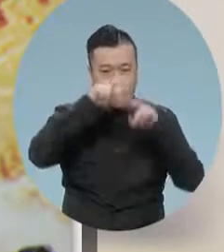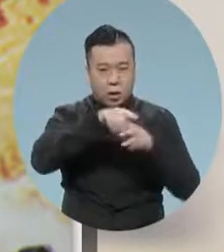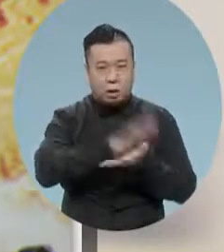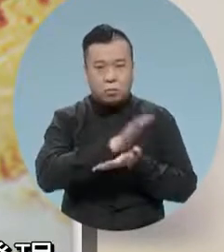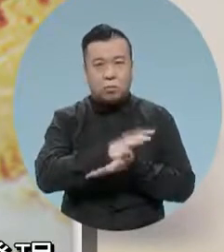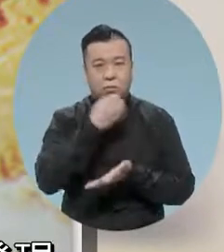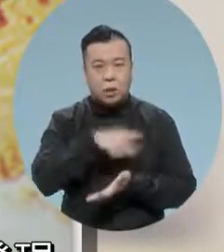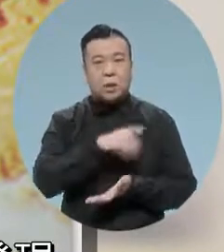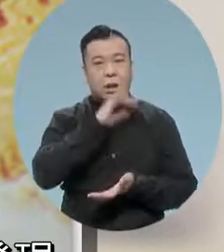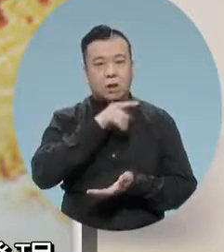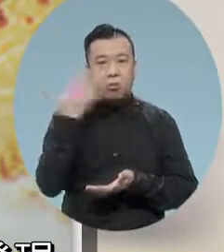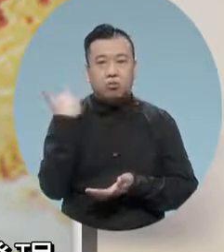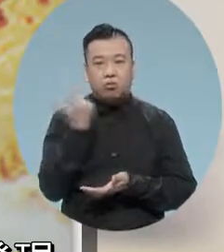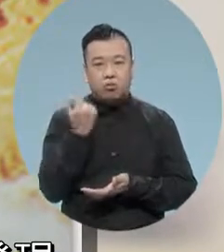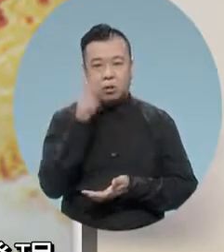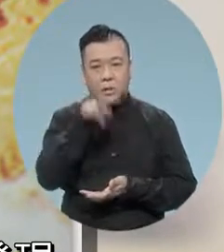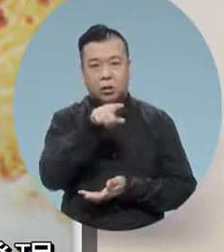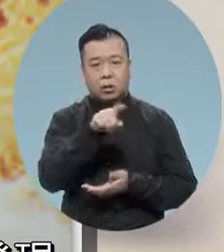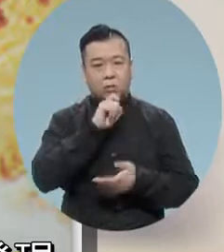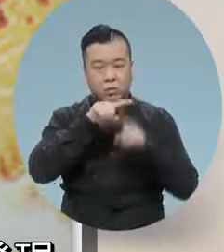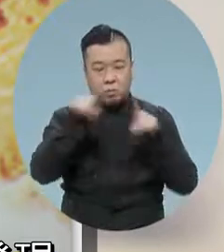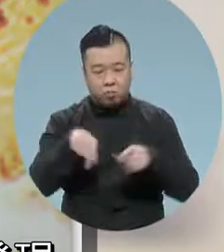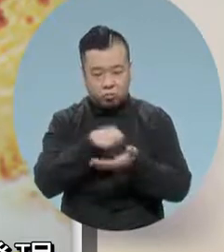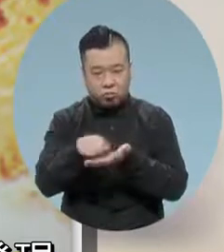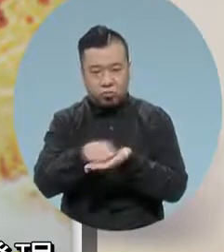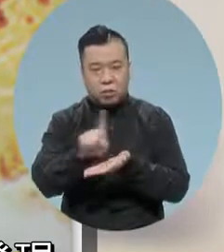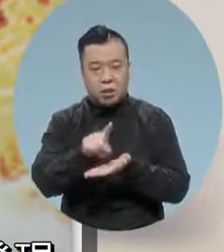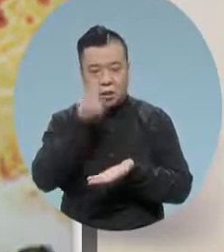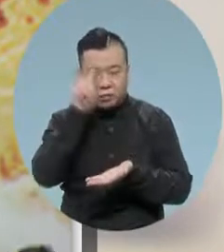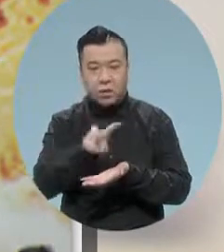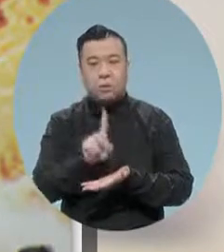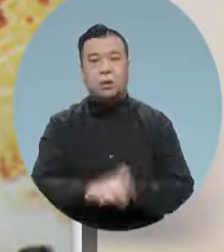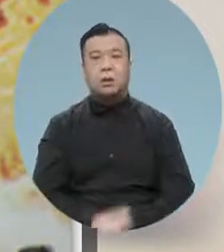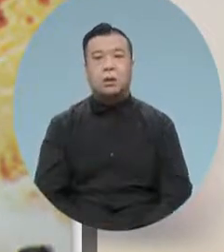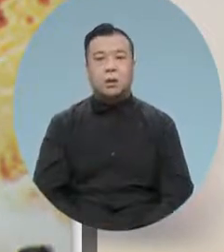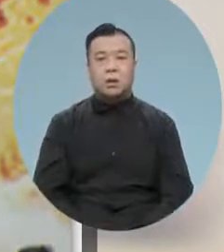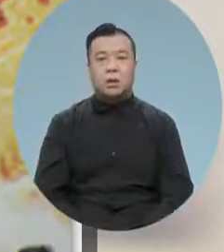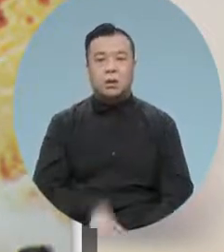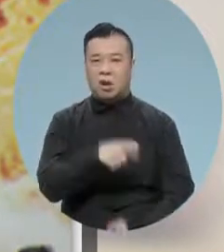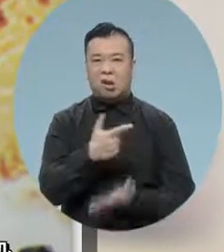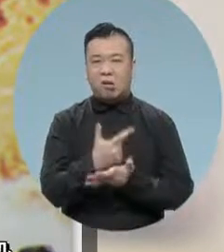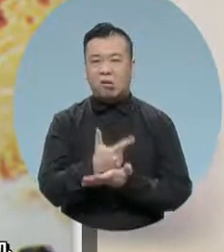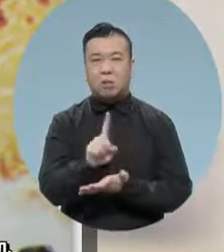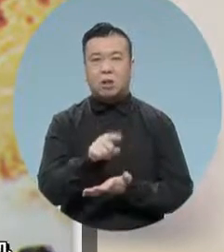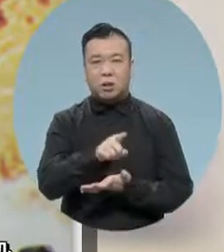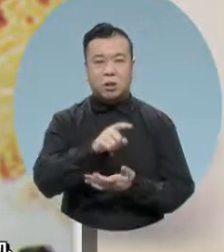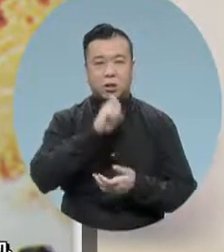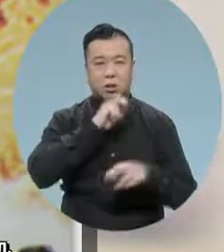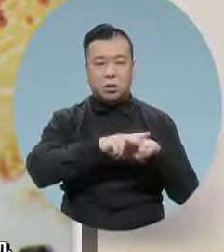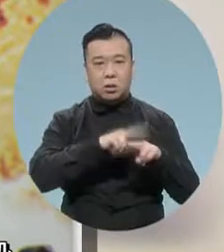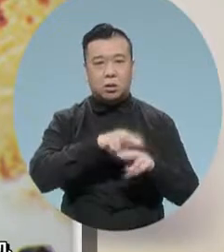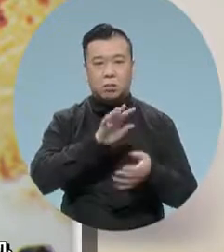验里边，如果你最近睇所有中共嘅文件，你就会发现佢非常着重总结中